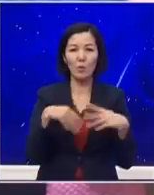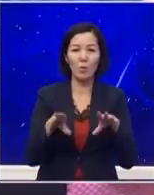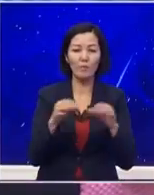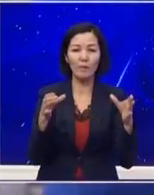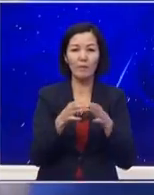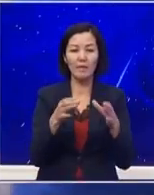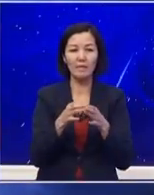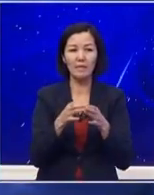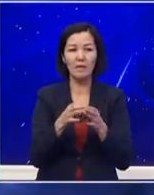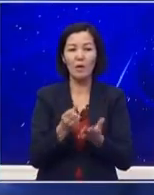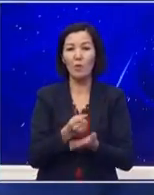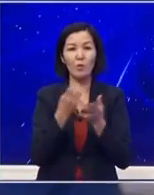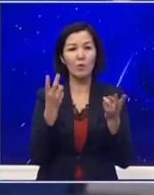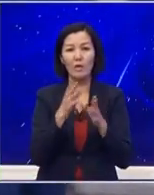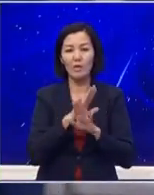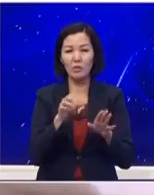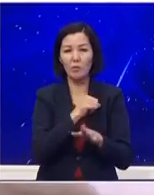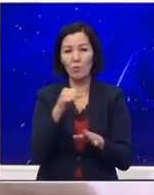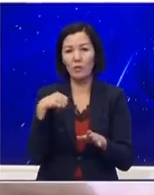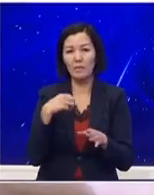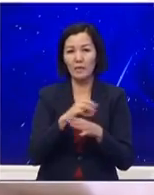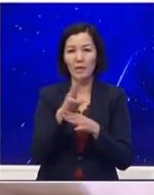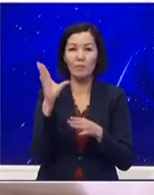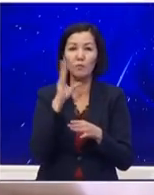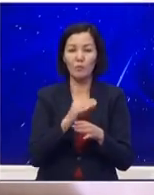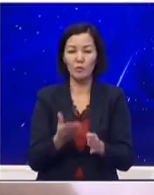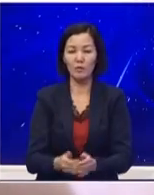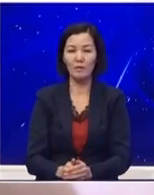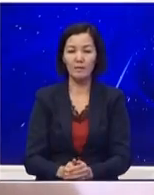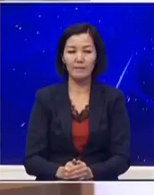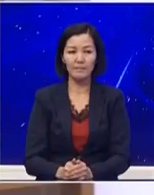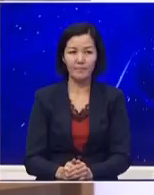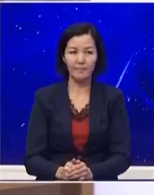бірлестік ешқандай қолдауды қажет етпейді. Өзін-өзі қамтуға қауқарлы.